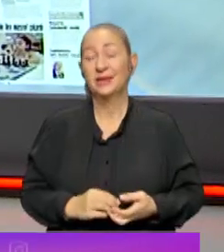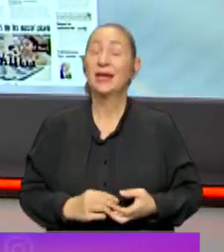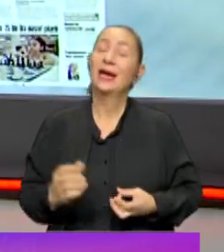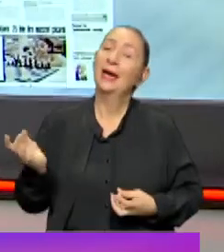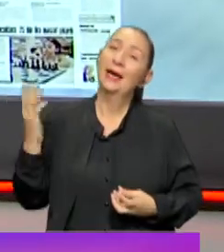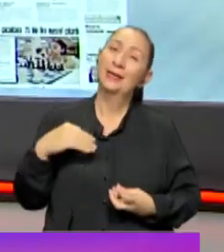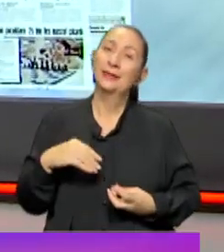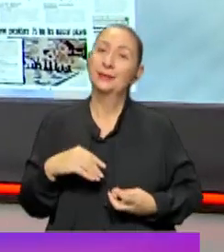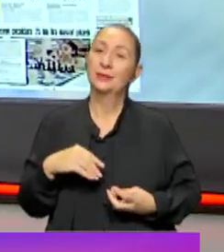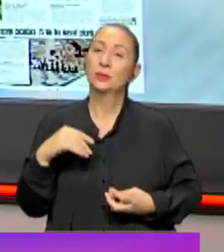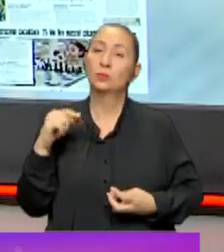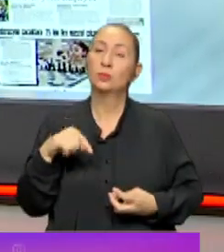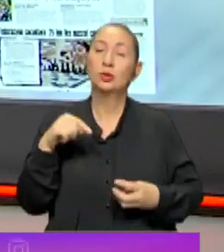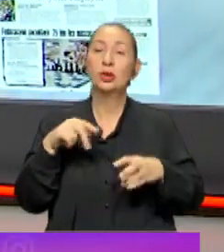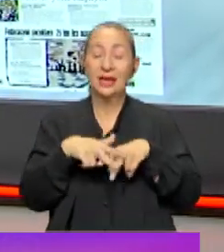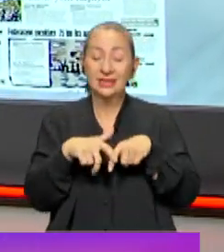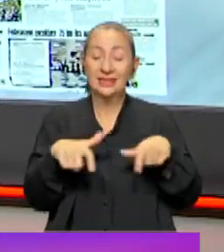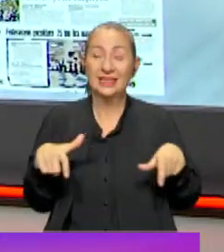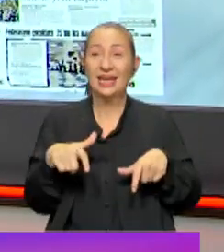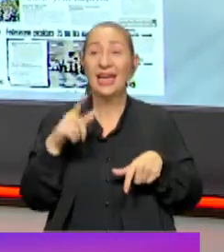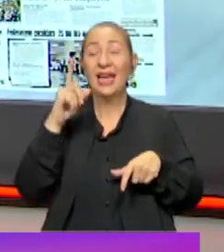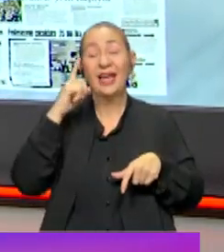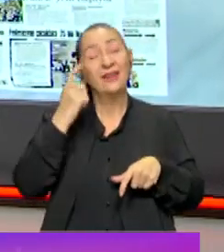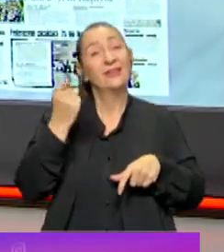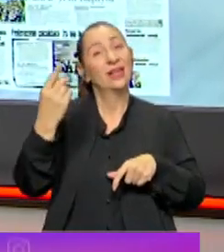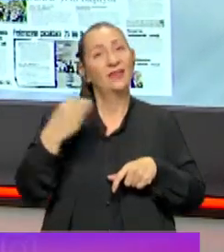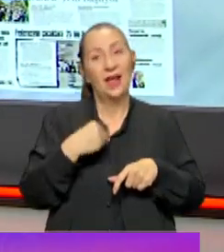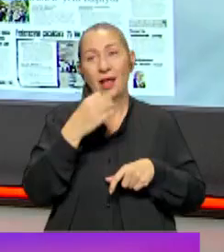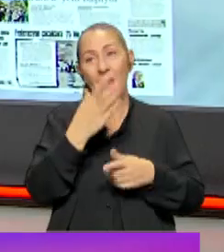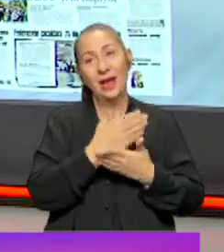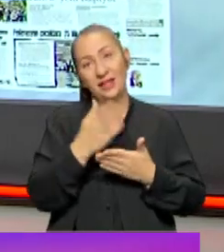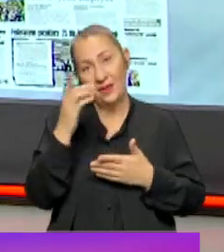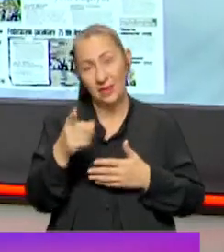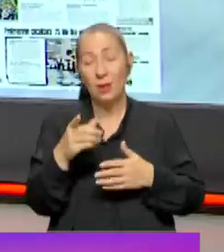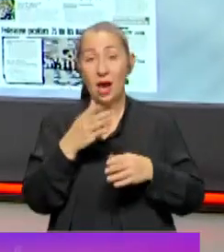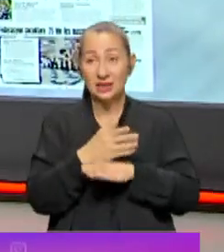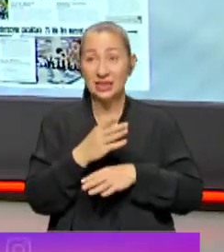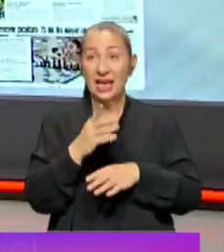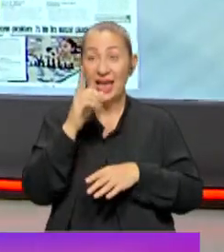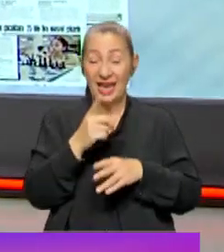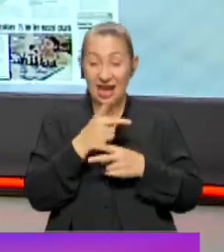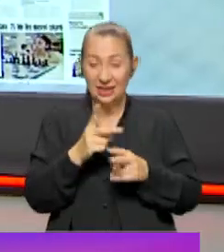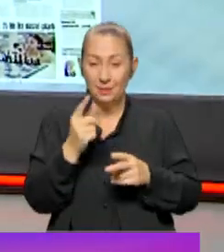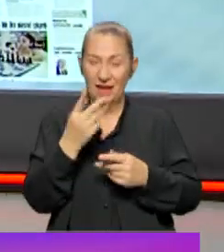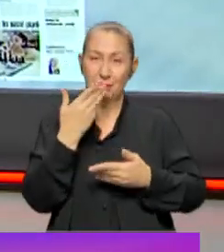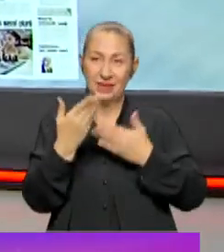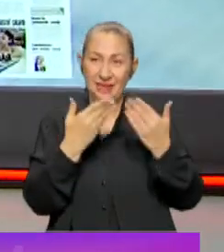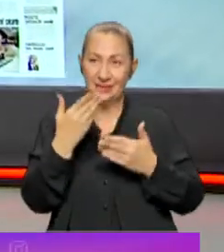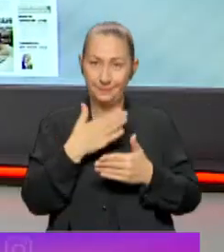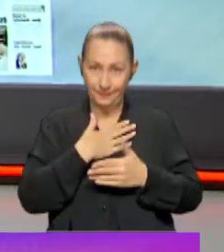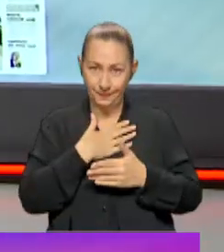Hadi gelin bugünkü başlığımıza ilham olan haberle devam edelim. Aslında yayını ilk açarken biraz